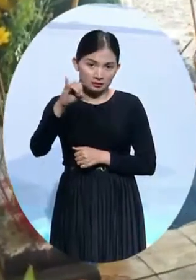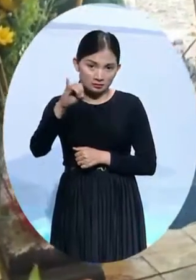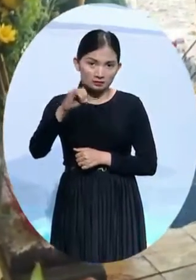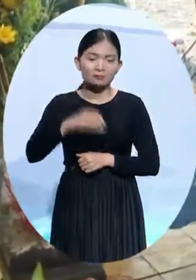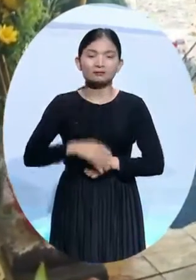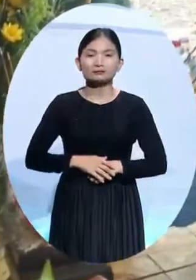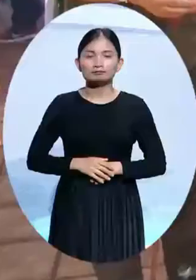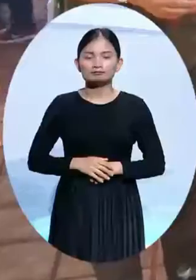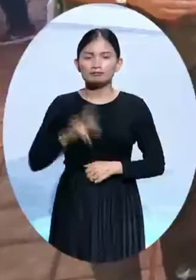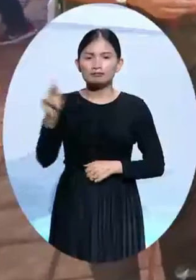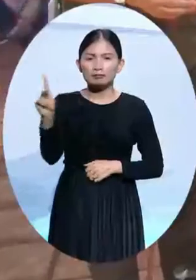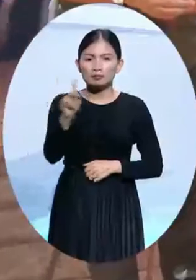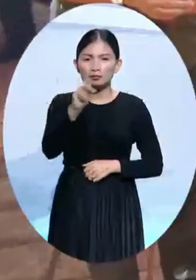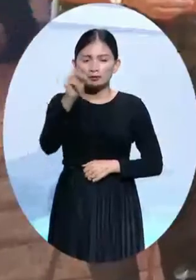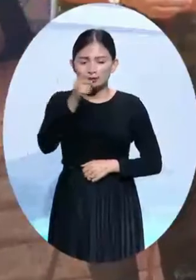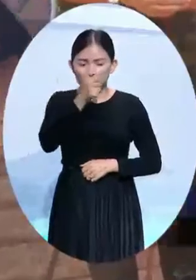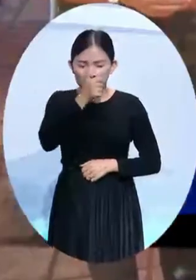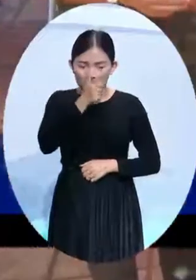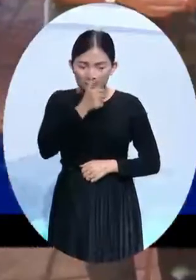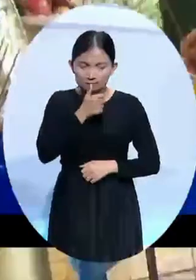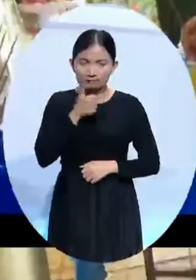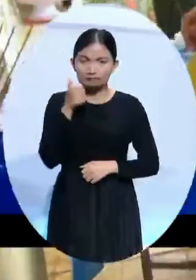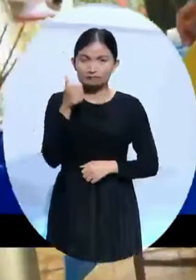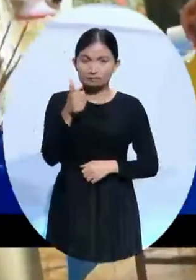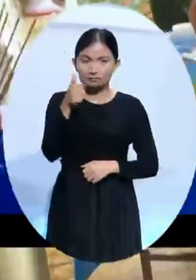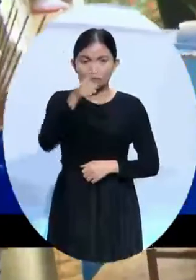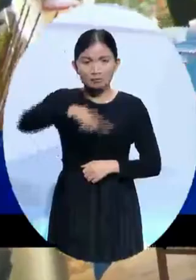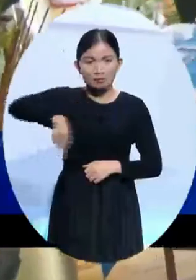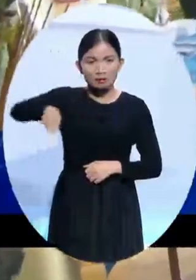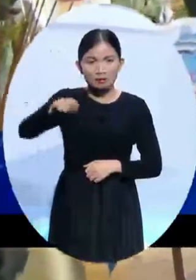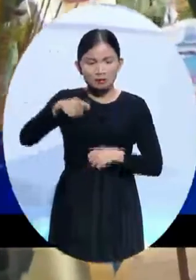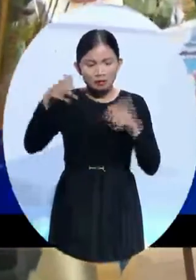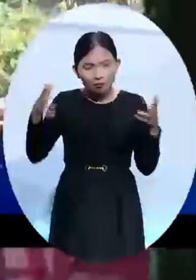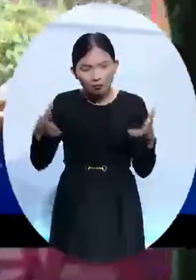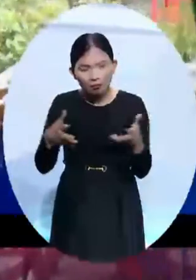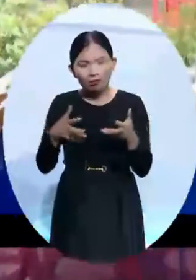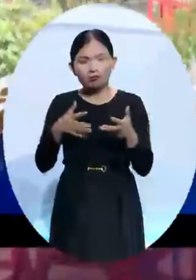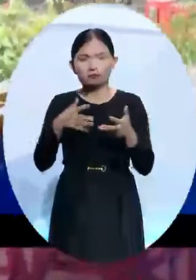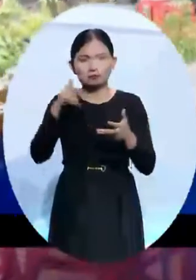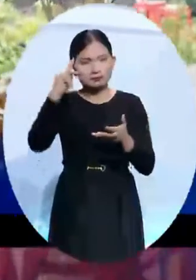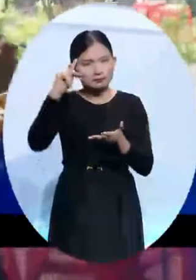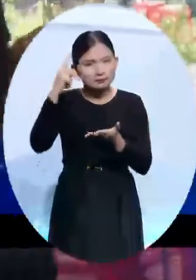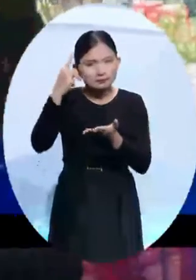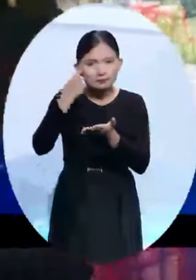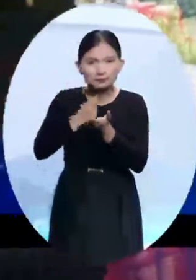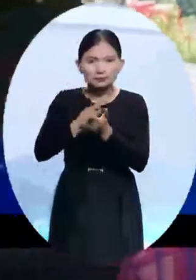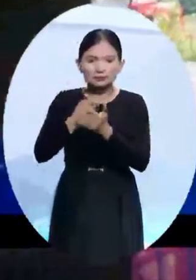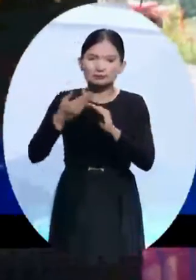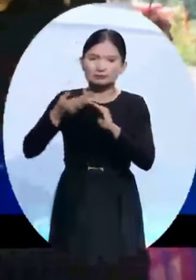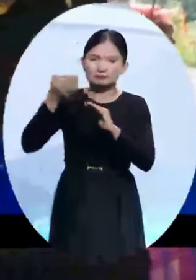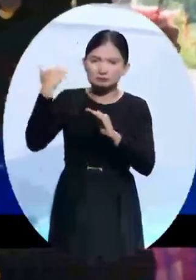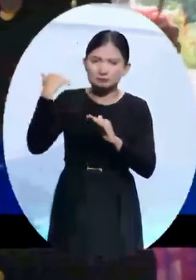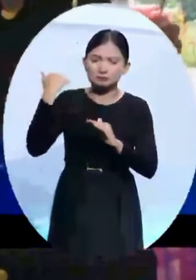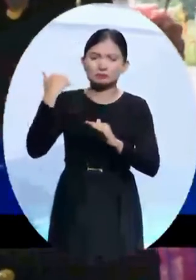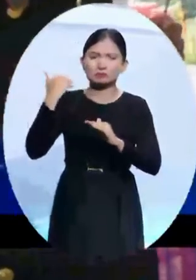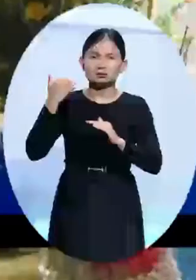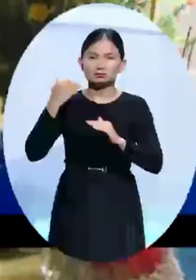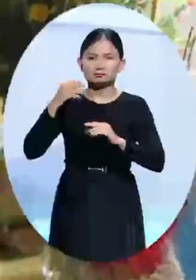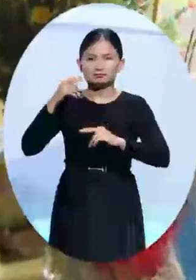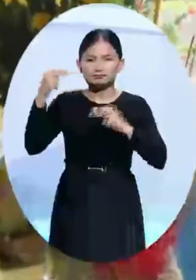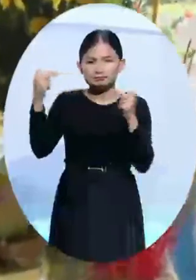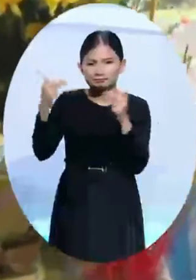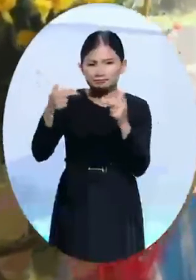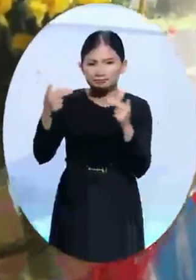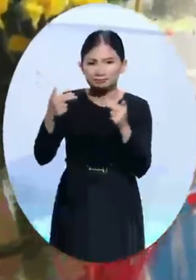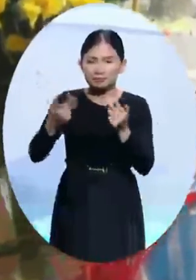khí trang nghiêm của buổi lễ, các đại biểu đã cùng nhau ôn lại lịch sử hào hùng của dân tộc ta, quân đội ta qua các thời kỳ, đồng thời dâng hoa, dâng